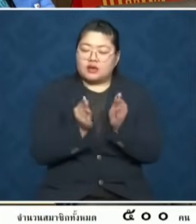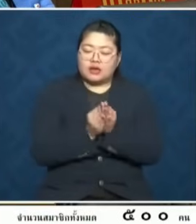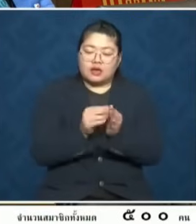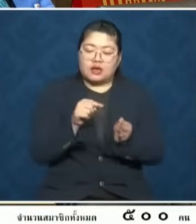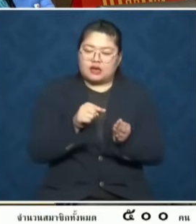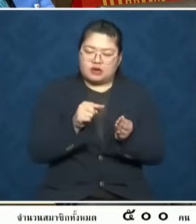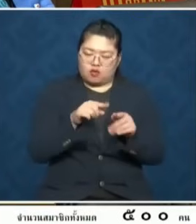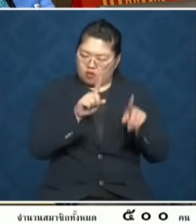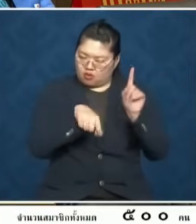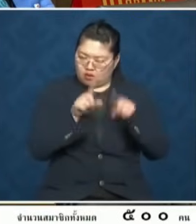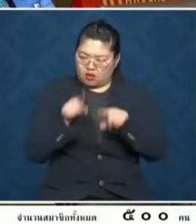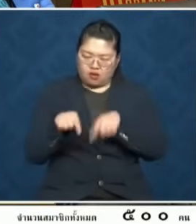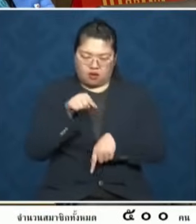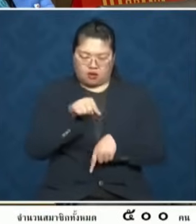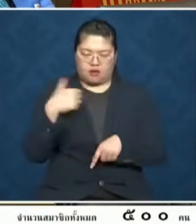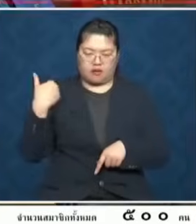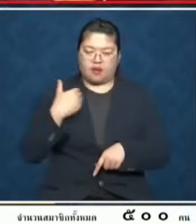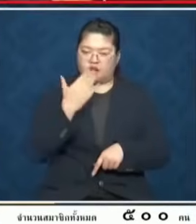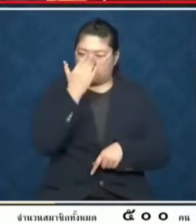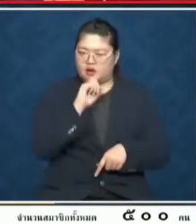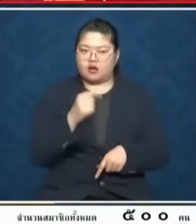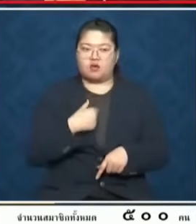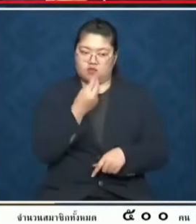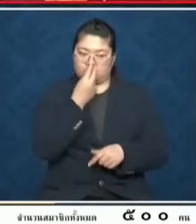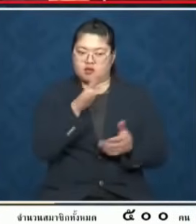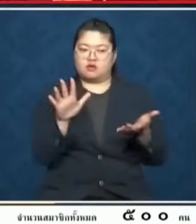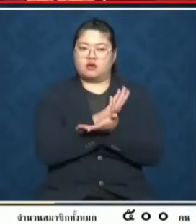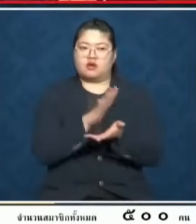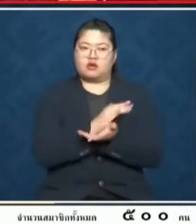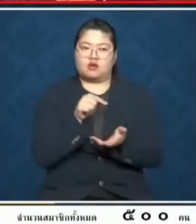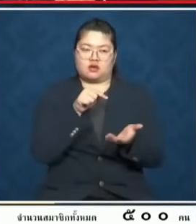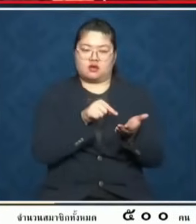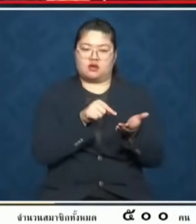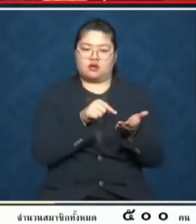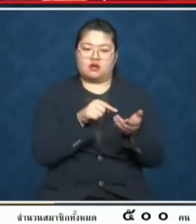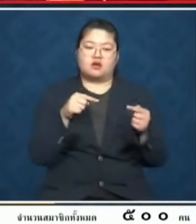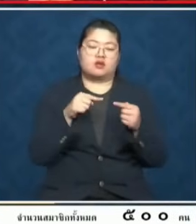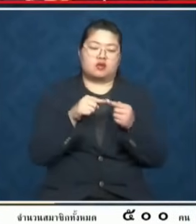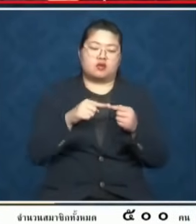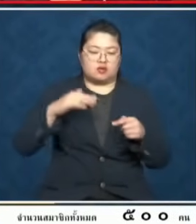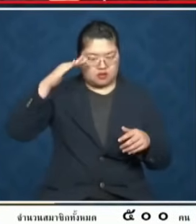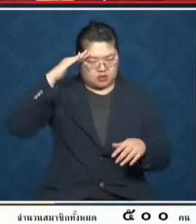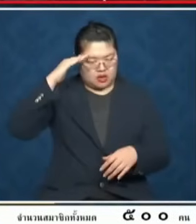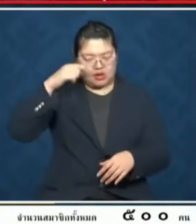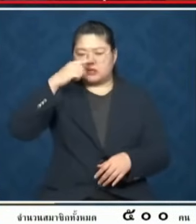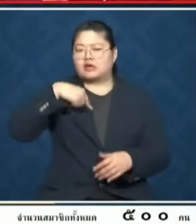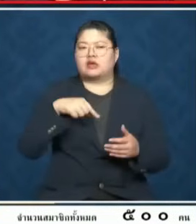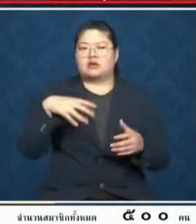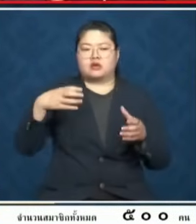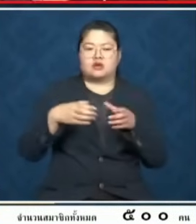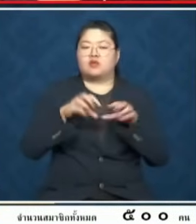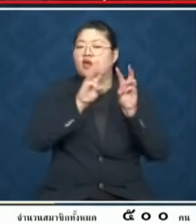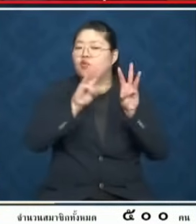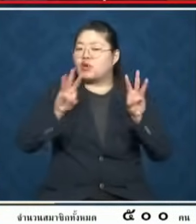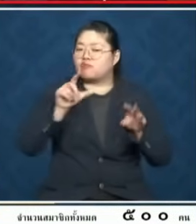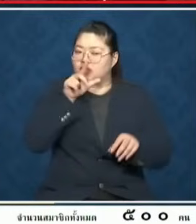ที่มันคลาดเคลื่อนอย่างมากเพราะเมื่อดิฉันลองไปดูเอกสารจากเพจอย่างเป็นทางการของกองทัพไทยเองนะคะซึ่งเป็นเพจทางการ